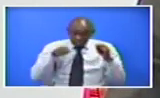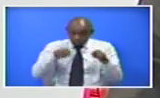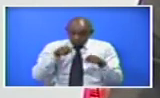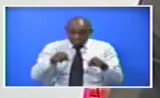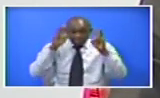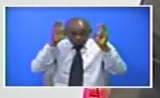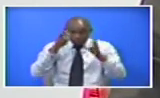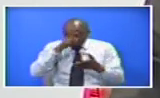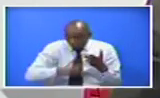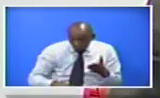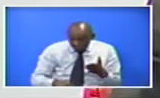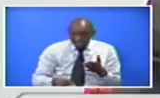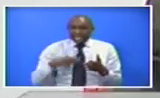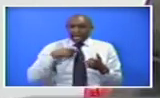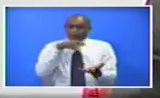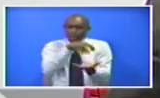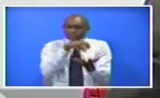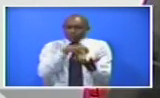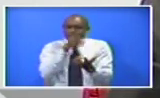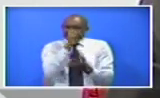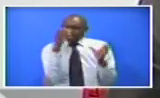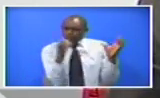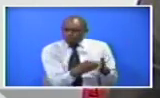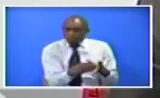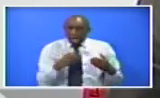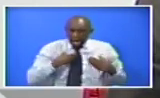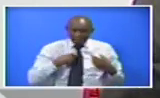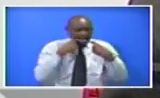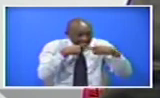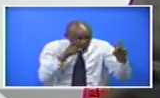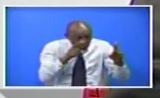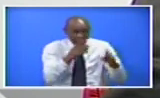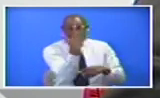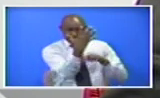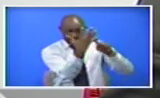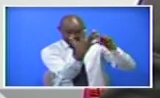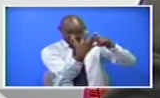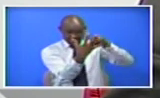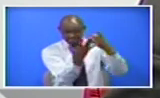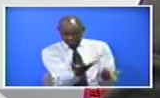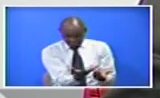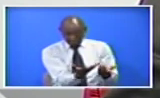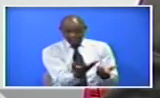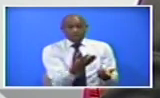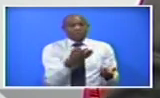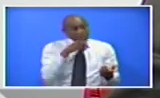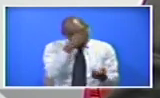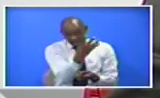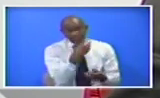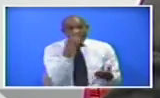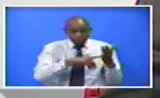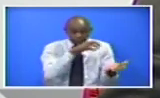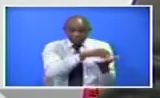jadili uhalali wa nyadhifa za NASA kama zilivyotangazwa na wale vigogo watano ukipenda Pentagon.